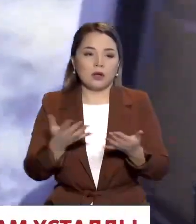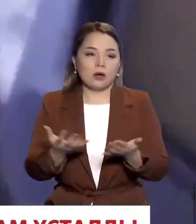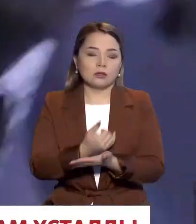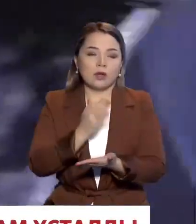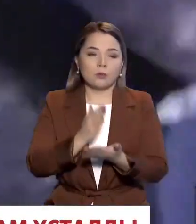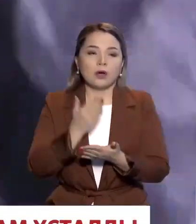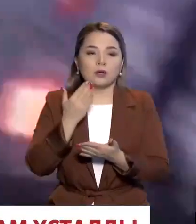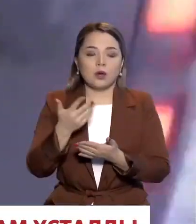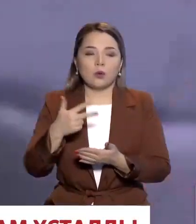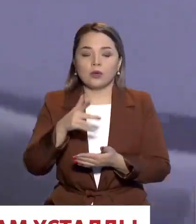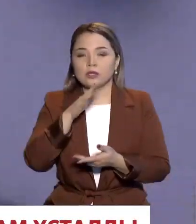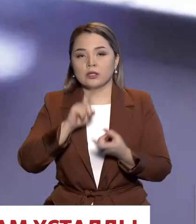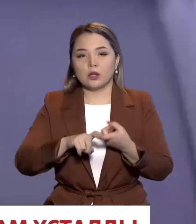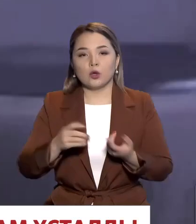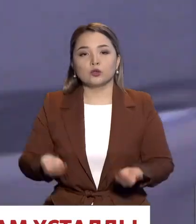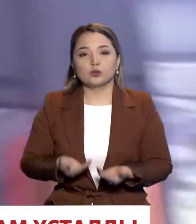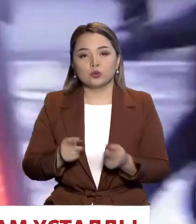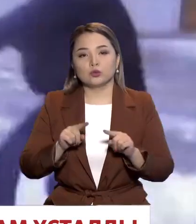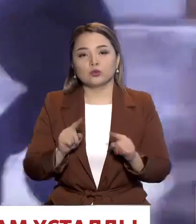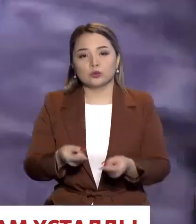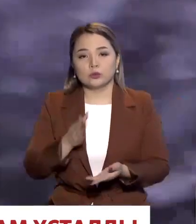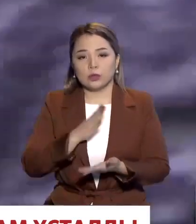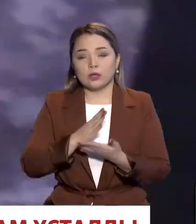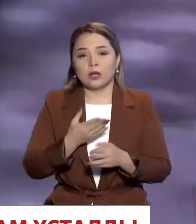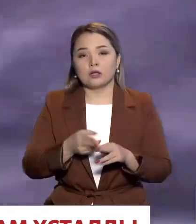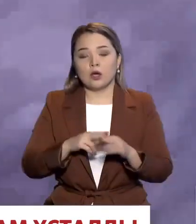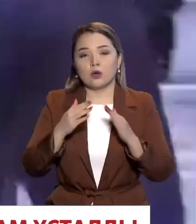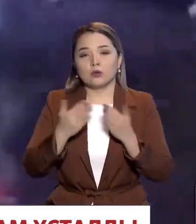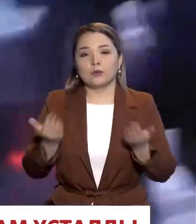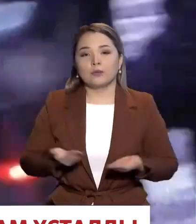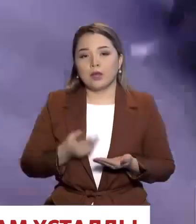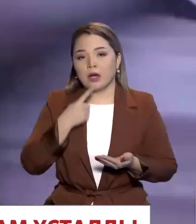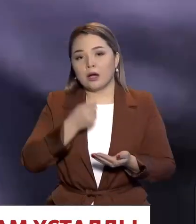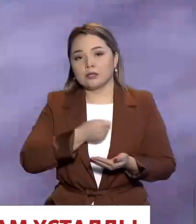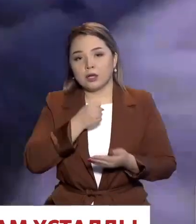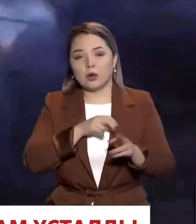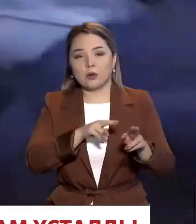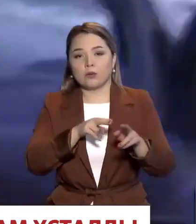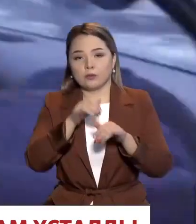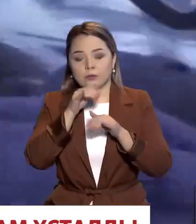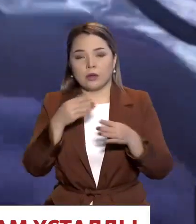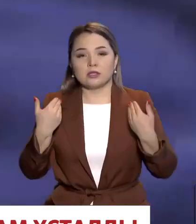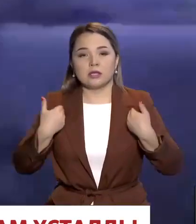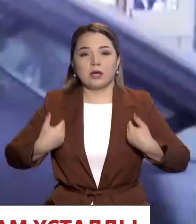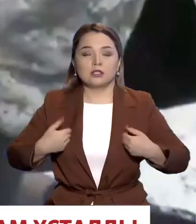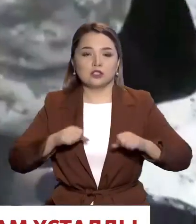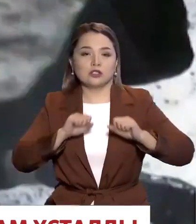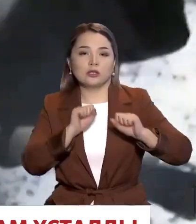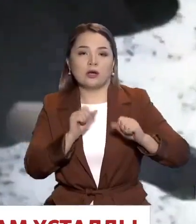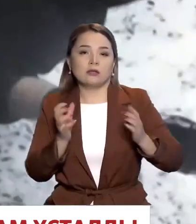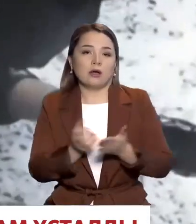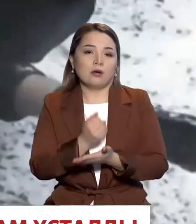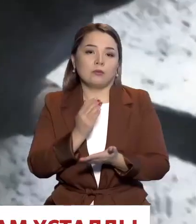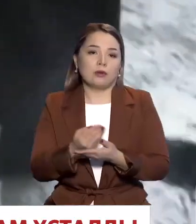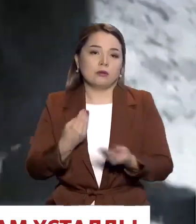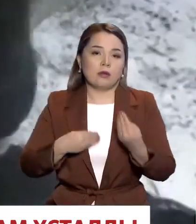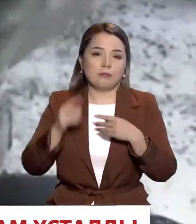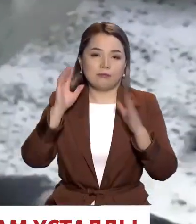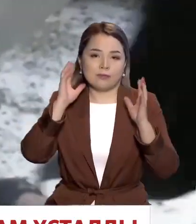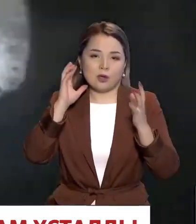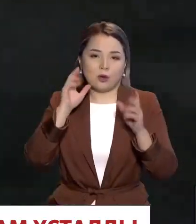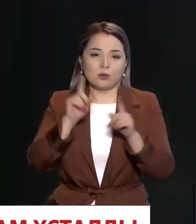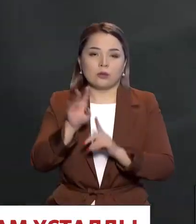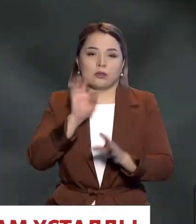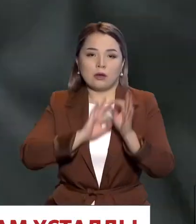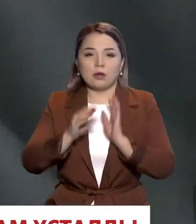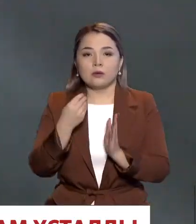30 жастағы тұрғын тұтқындалды. Тағы бір тұрғынның баспанасынан әскерилердің оқ тигізбейтін киімдері табылды. Оның бұған дейін психотропты дәрілерді